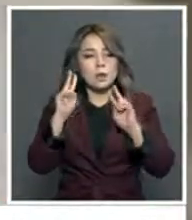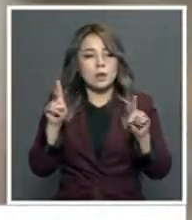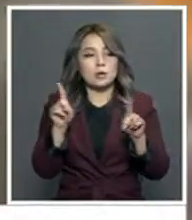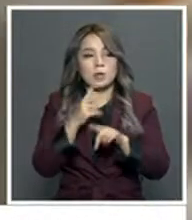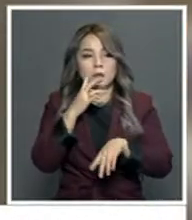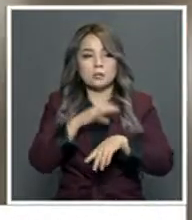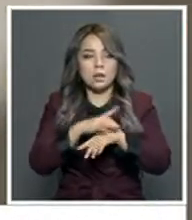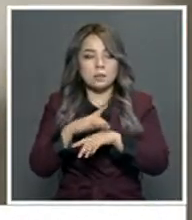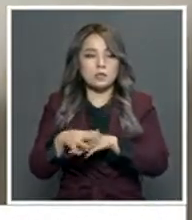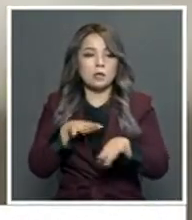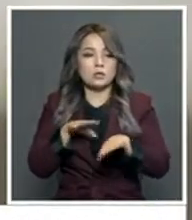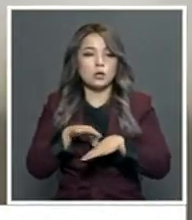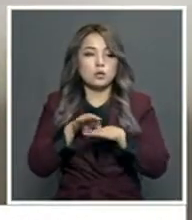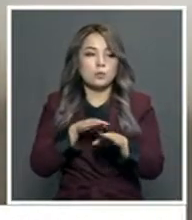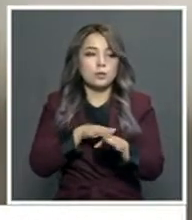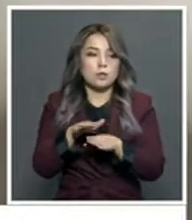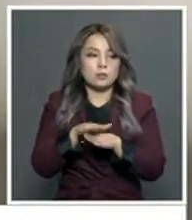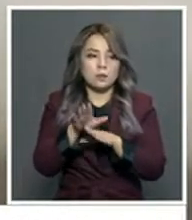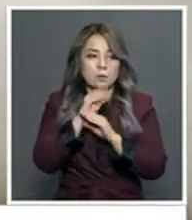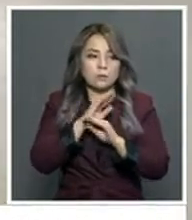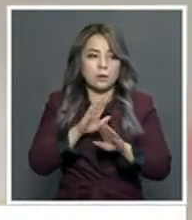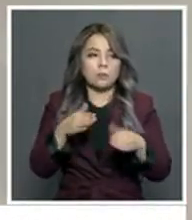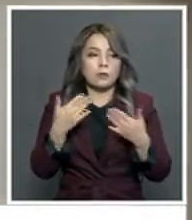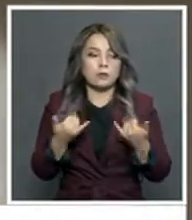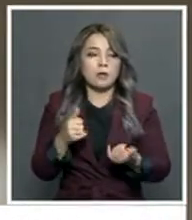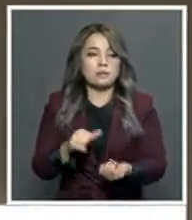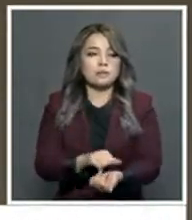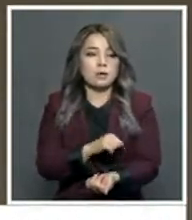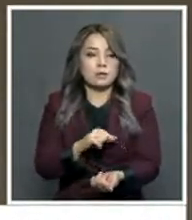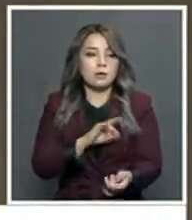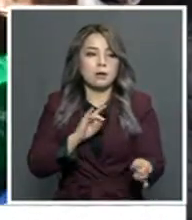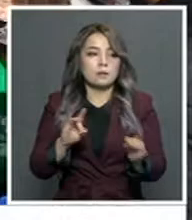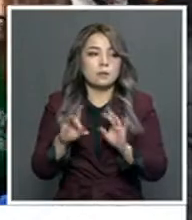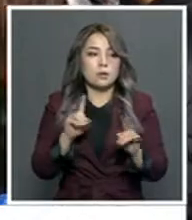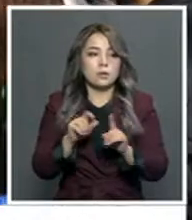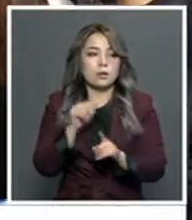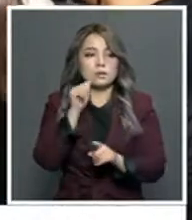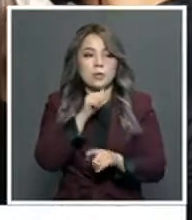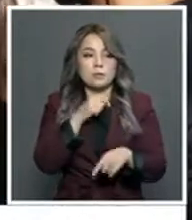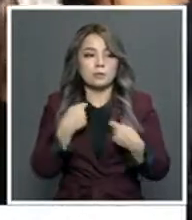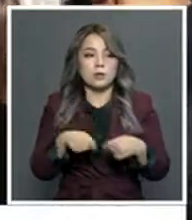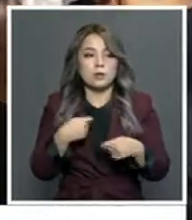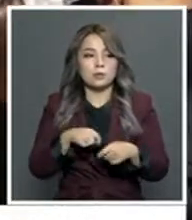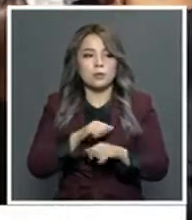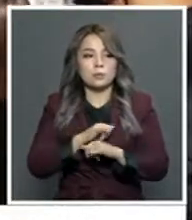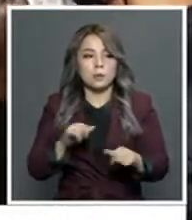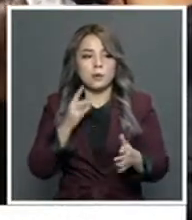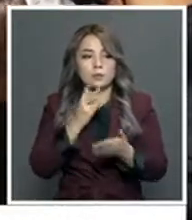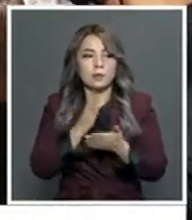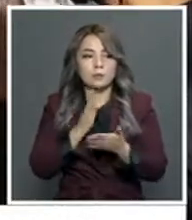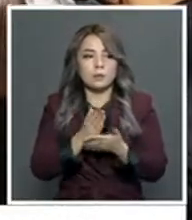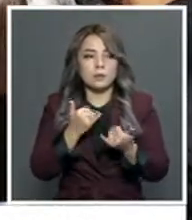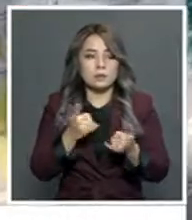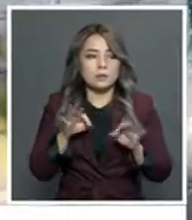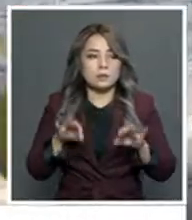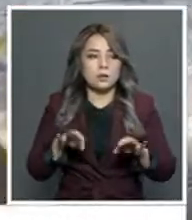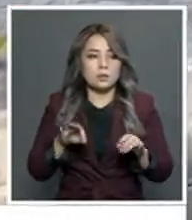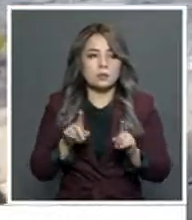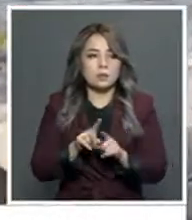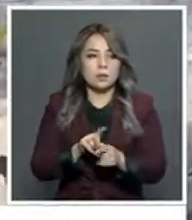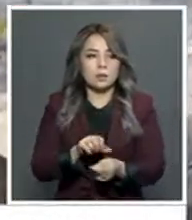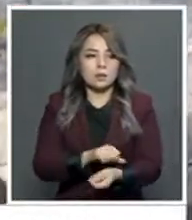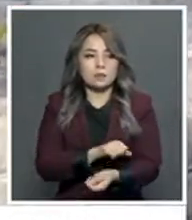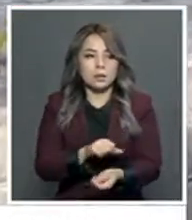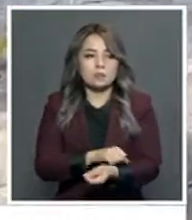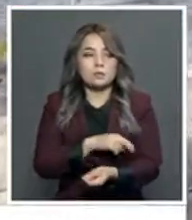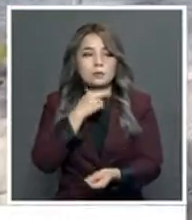болса, операция жүзеге асырылмайды. Себебі есірткіні жарнамалап жасырын сататындар көбейген. Әсіресе синтетикалық есірткі саудасы